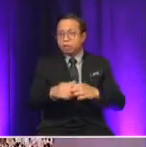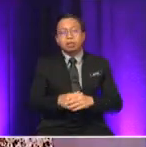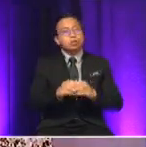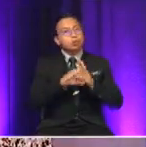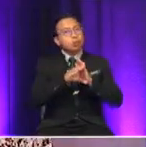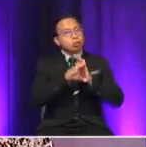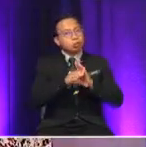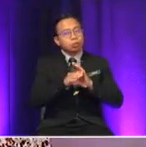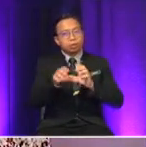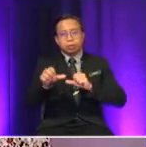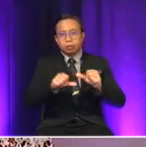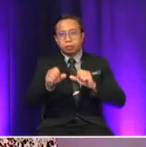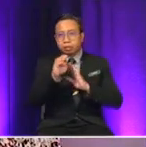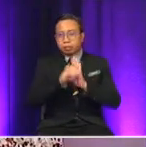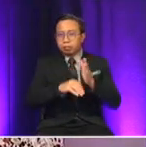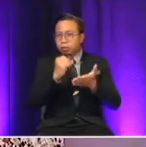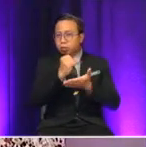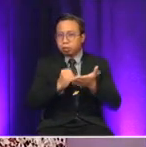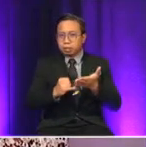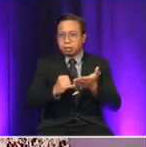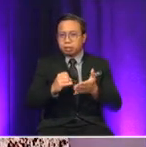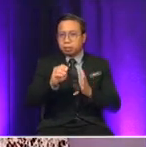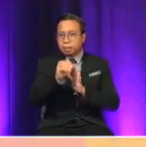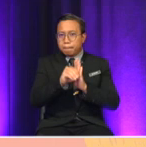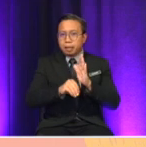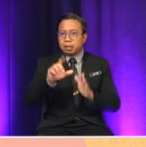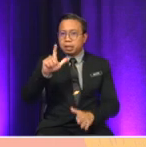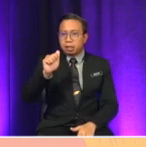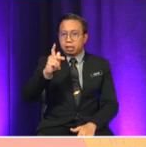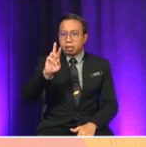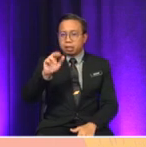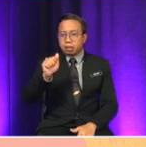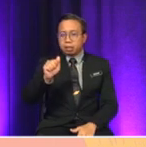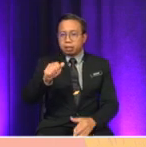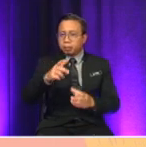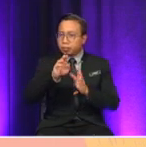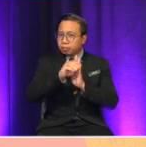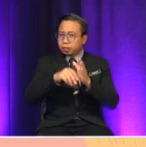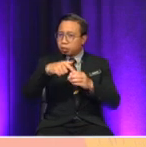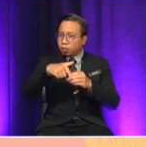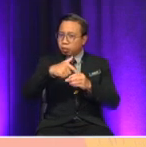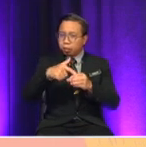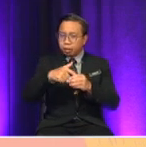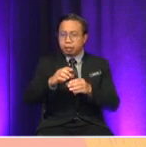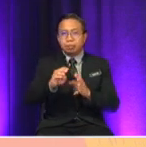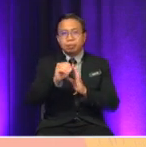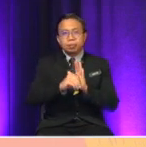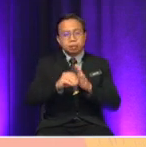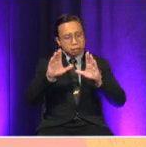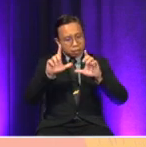seperti aktiviti melukis melakar, melorek, menekap,